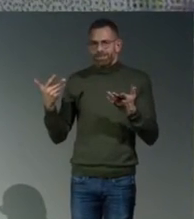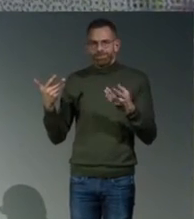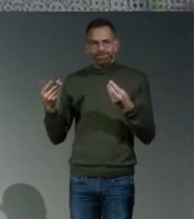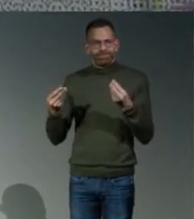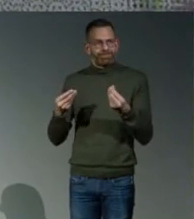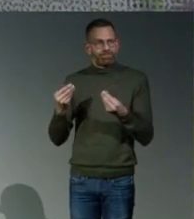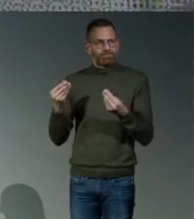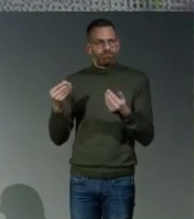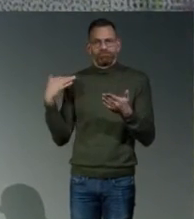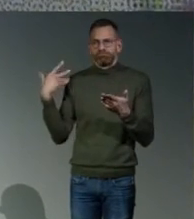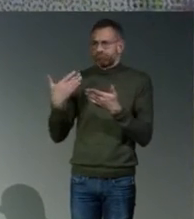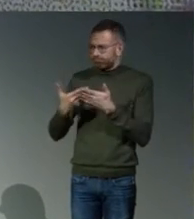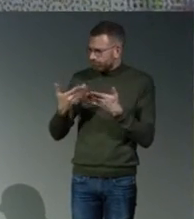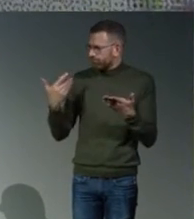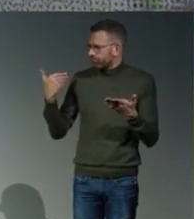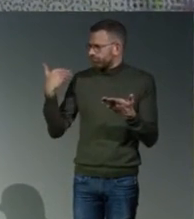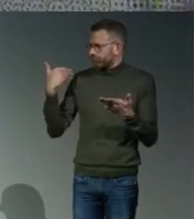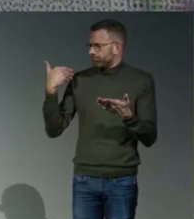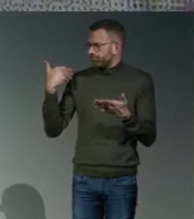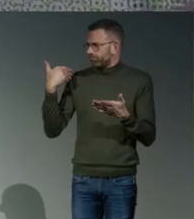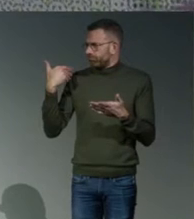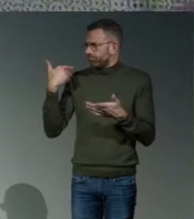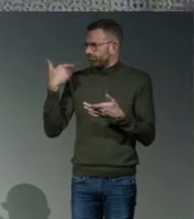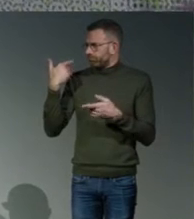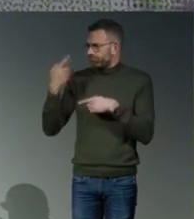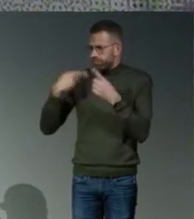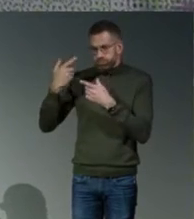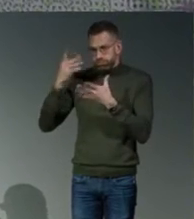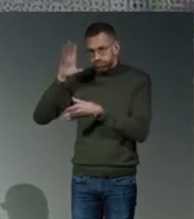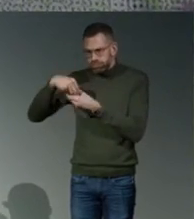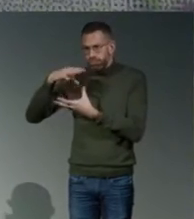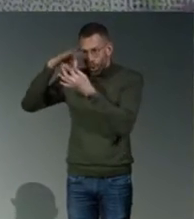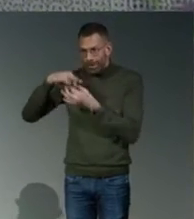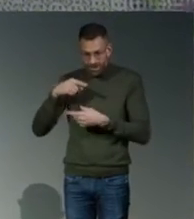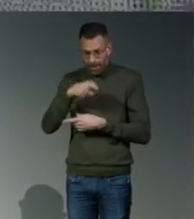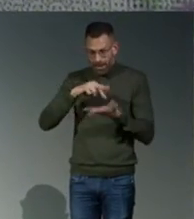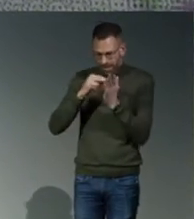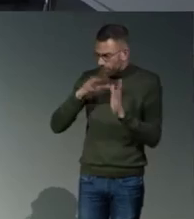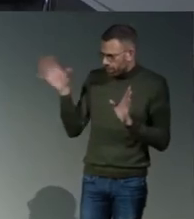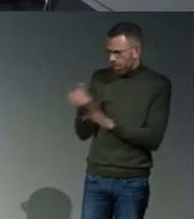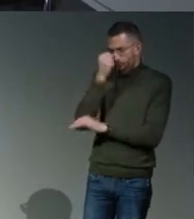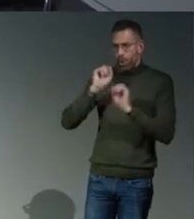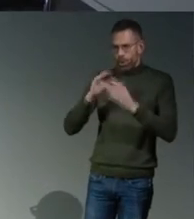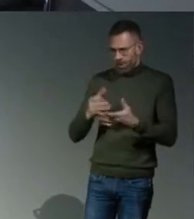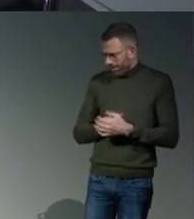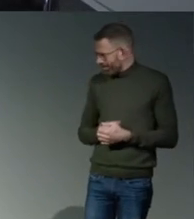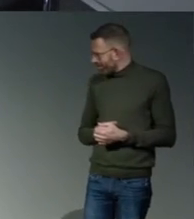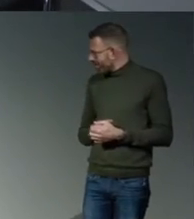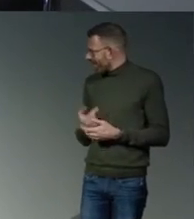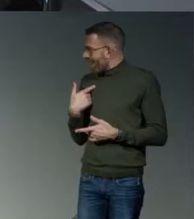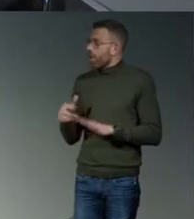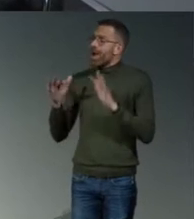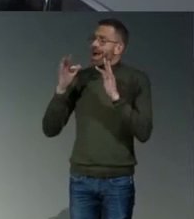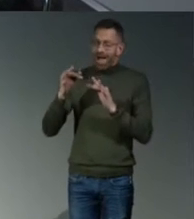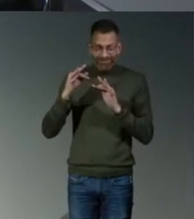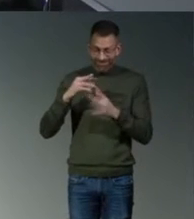assurés ou en tout cas portés par les religions, par exemple. Alors bon, j'ai baissé un peu le niveau par rapport aux religions et aux mythologies,